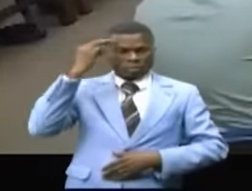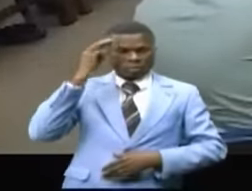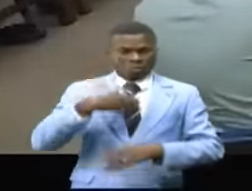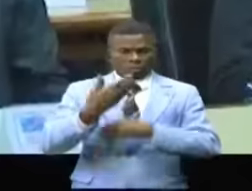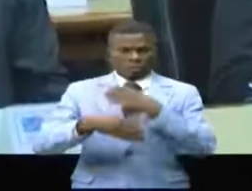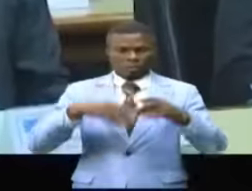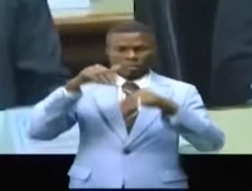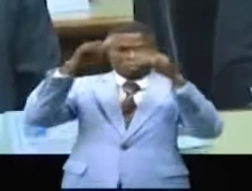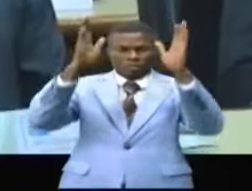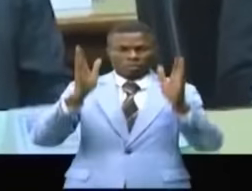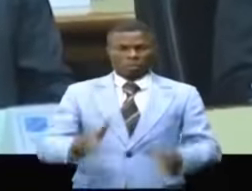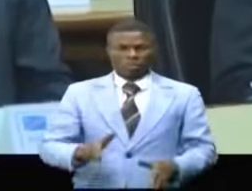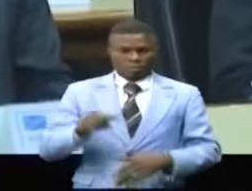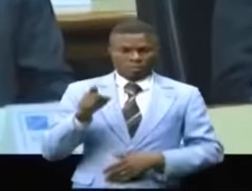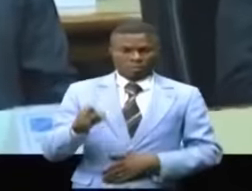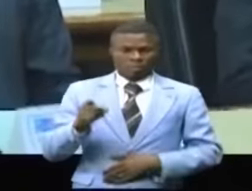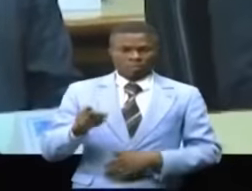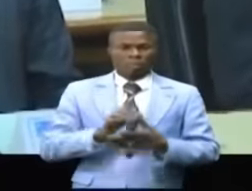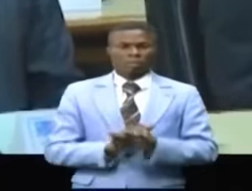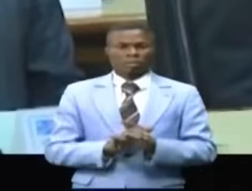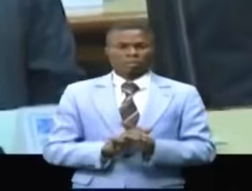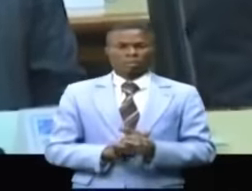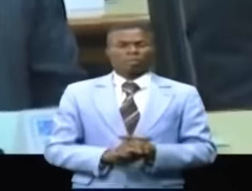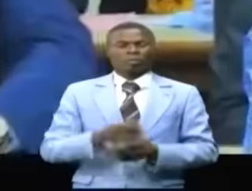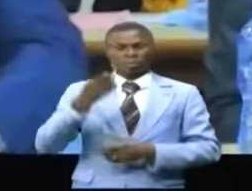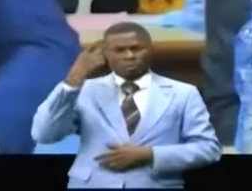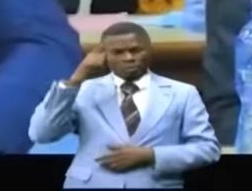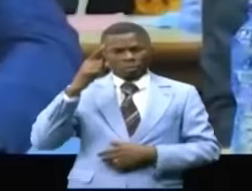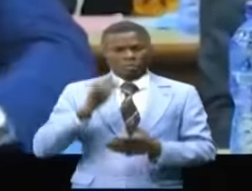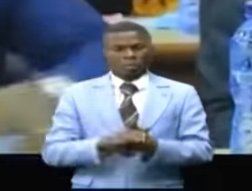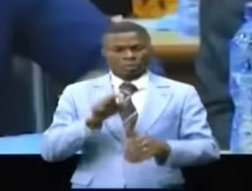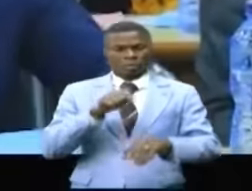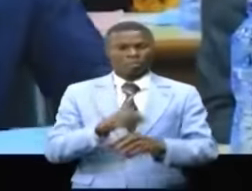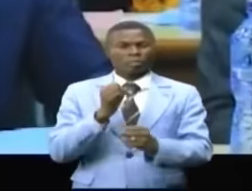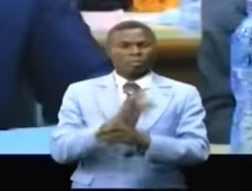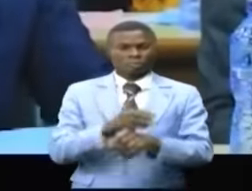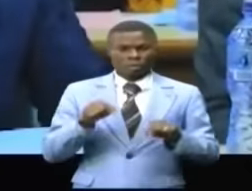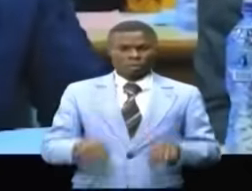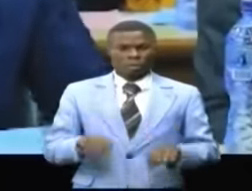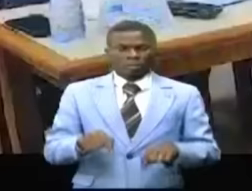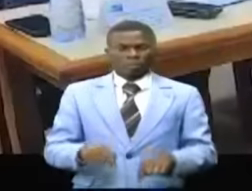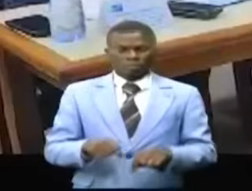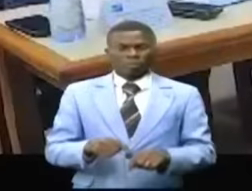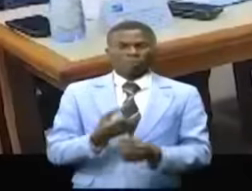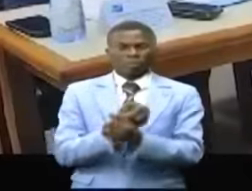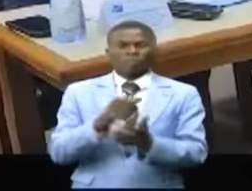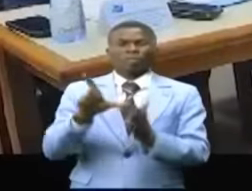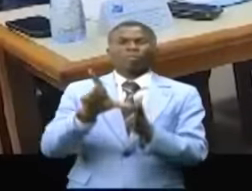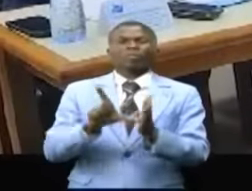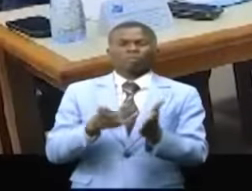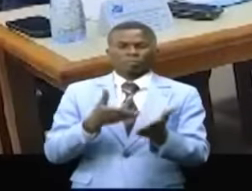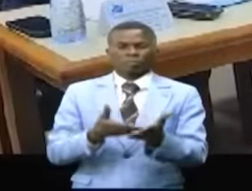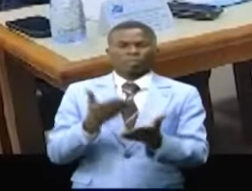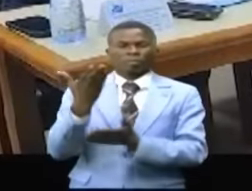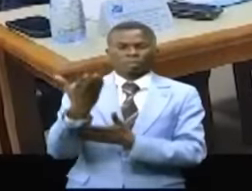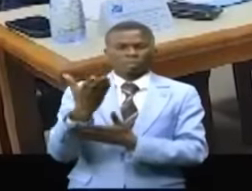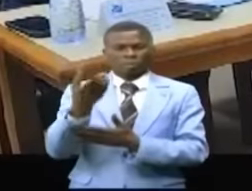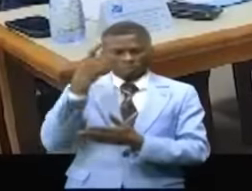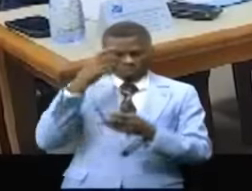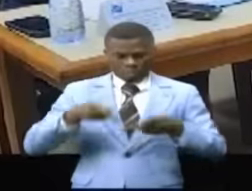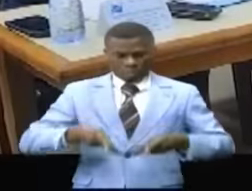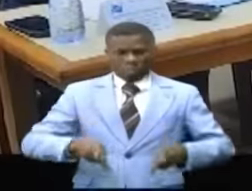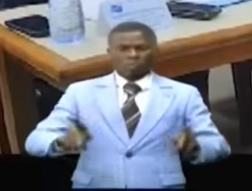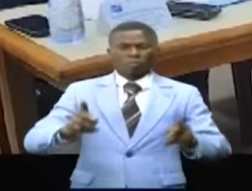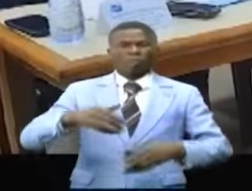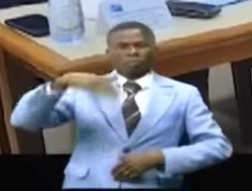Affaires étrangères Christophe Lutundula Palapenapala. L'heure est actuellement à la mise en forme de cette demande pour permettre